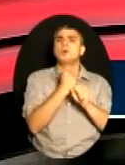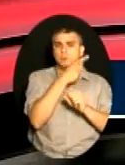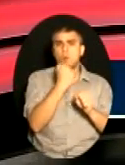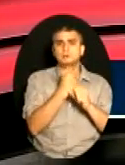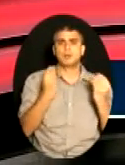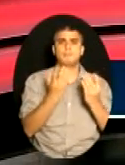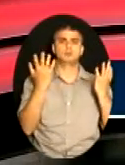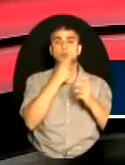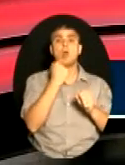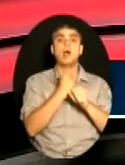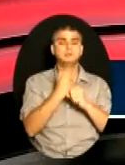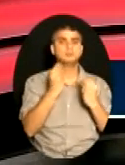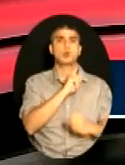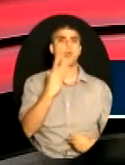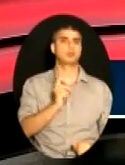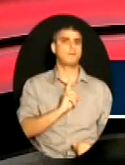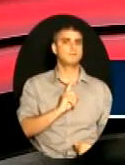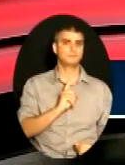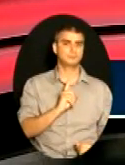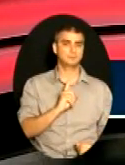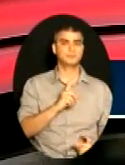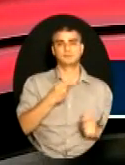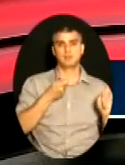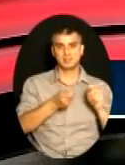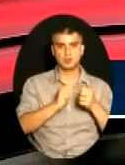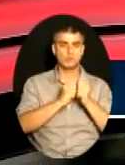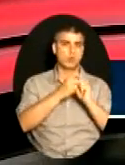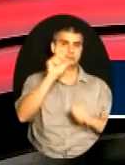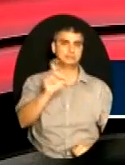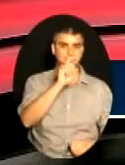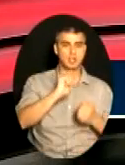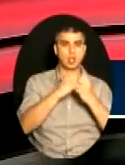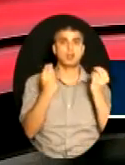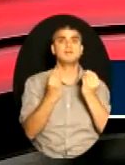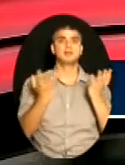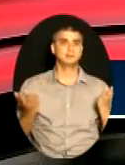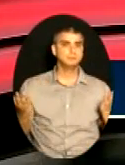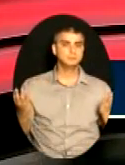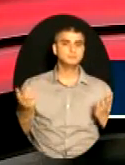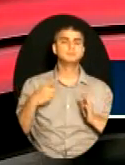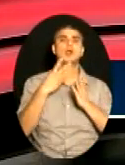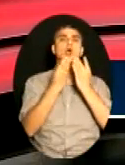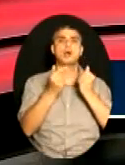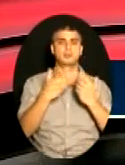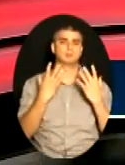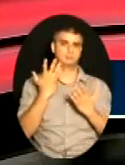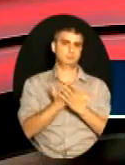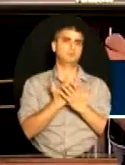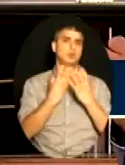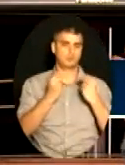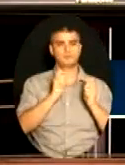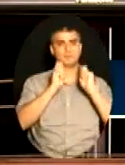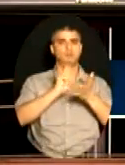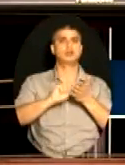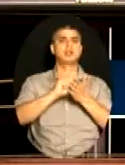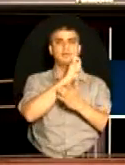עשה מעשה. הוא עשה מעשה לא טוב. ניקוב או ספרי או דברים. החומרים הם טובים שם ויוגשו